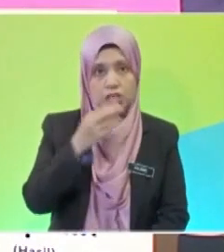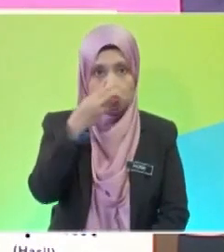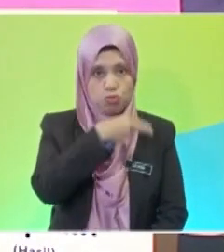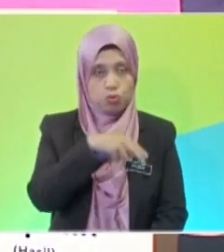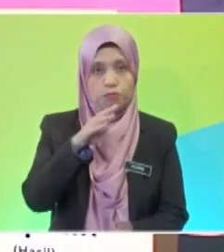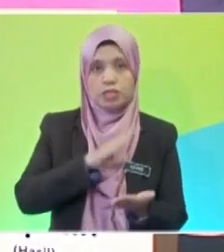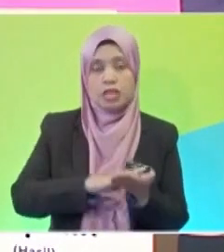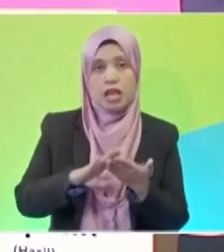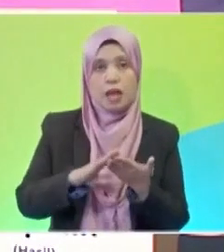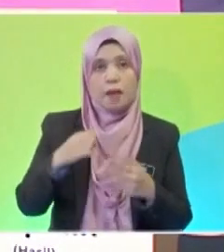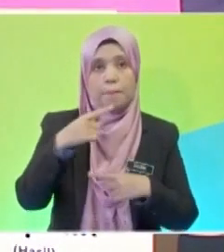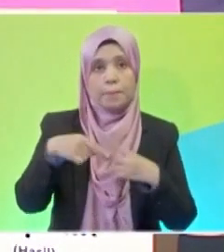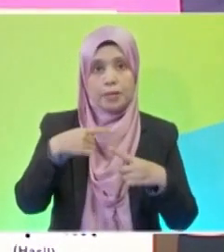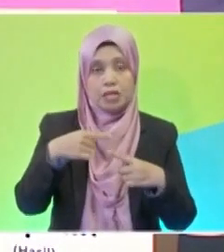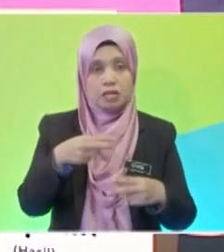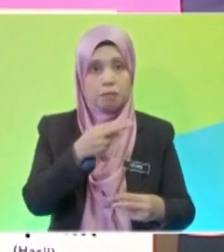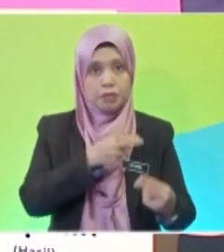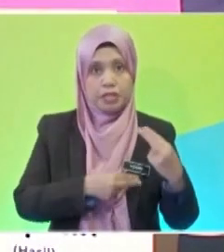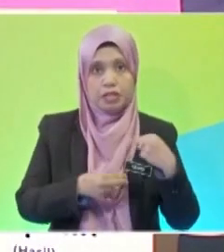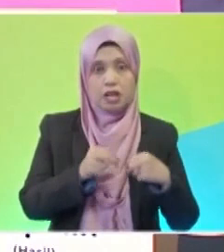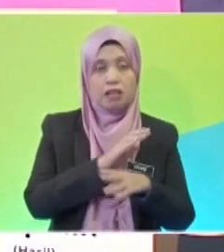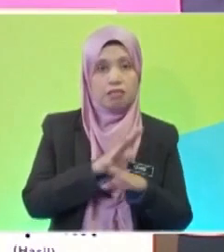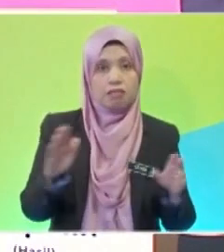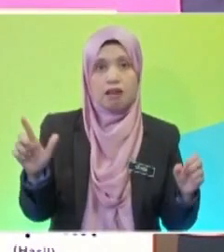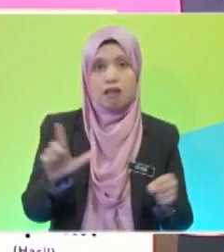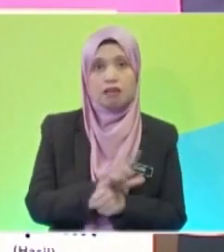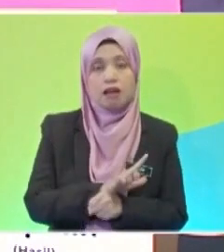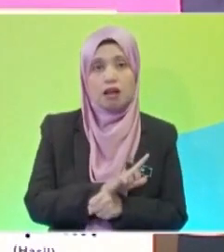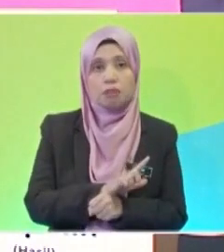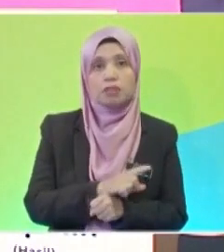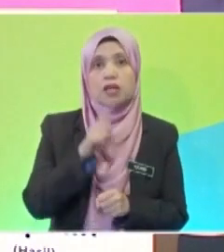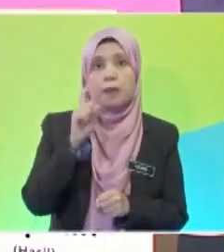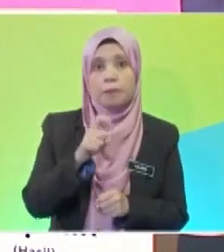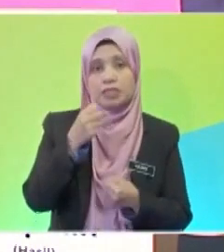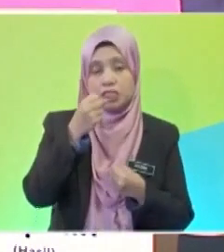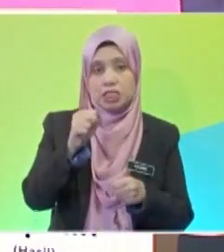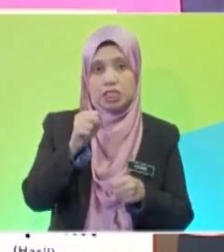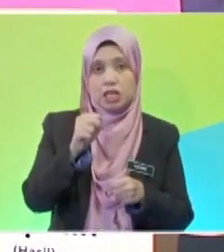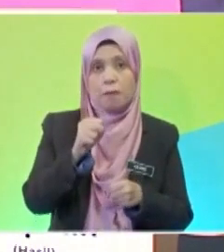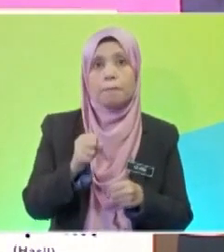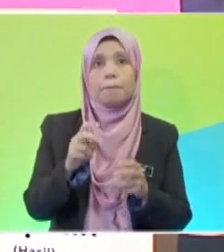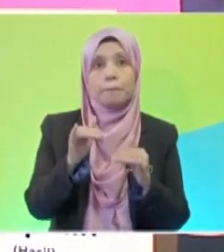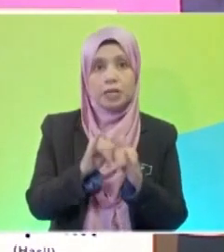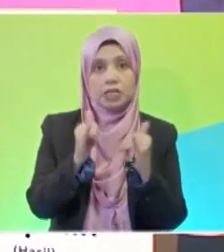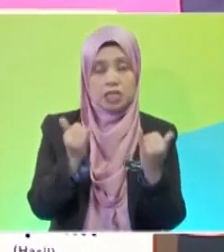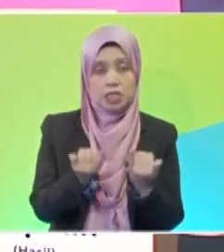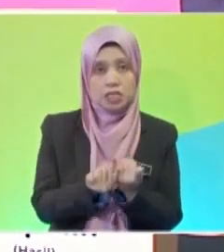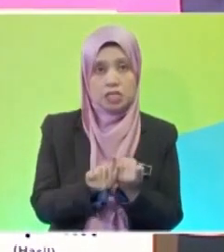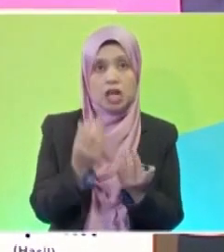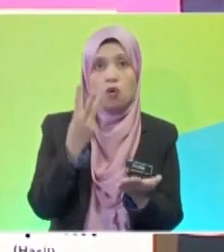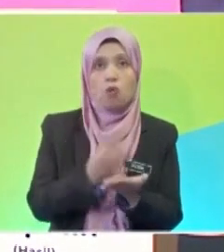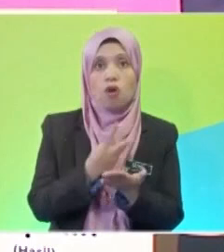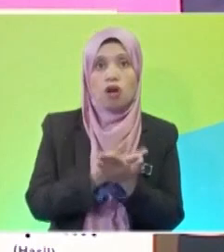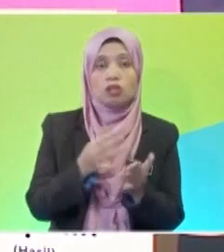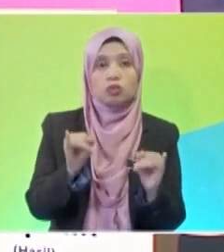bila perniagaan tu rekod tak lengkap Nisa, kita perniagaan itu kena sediakan penyata kewangan juga. Baik. Dia kena cari untung dia berapa dah,